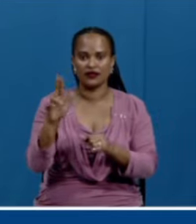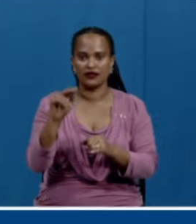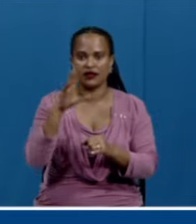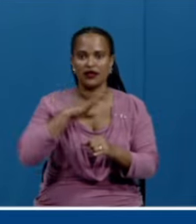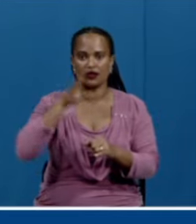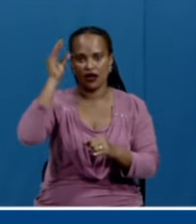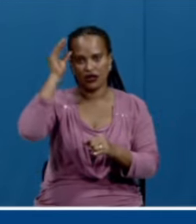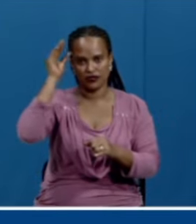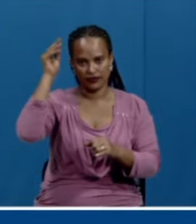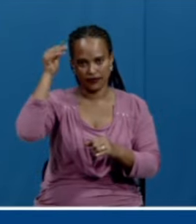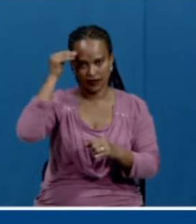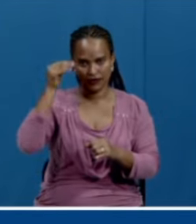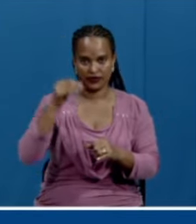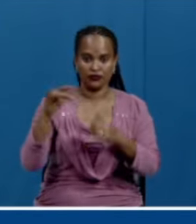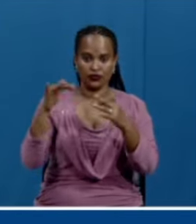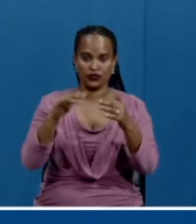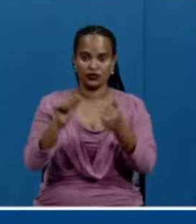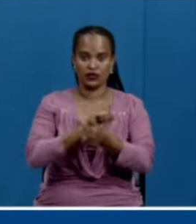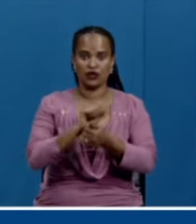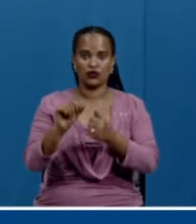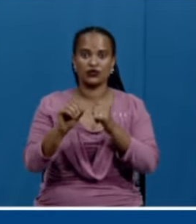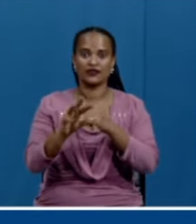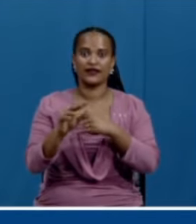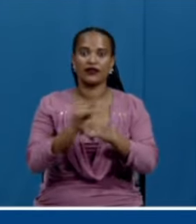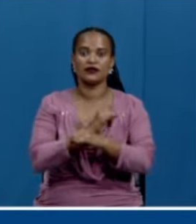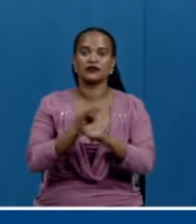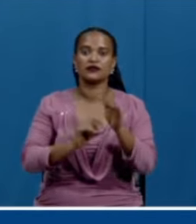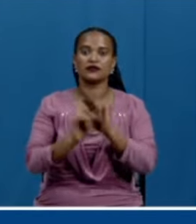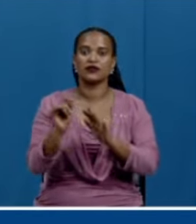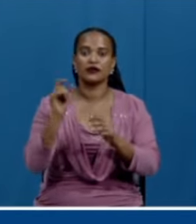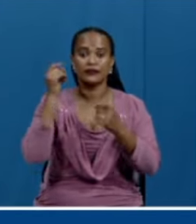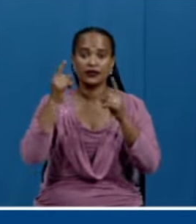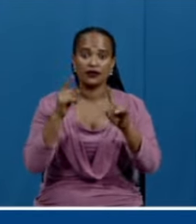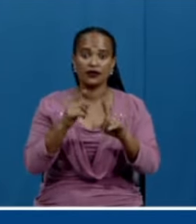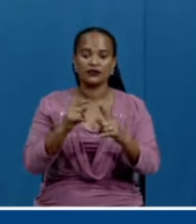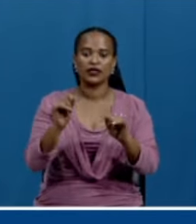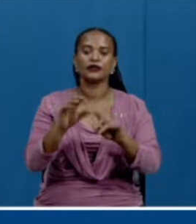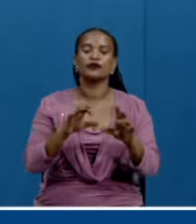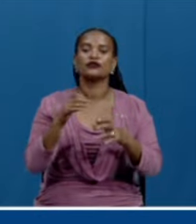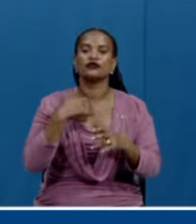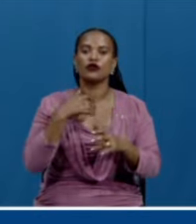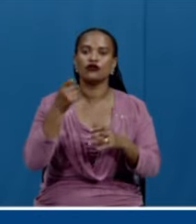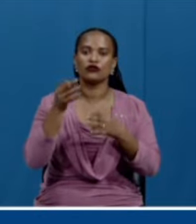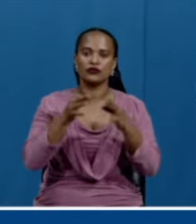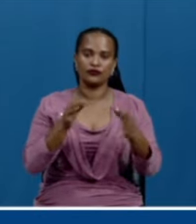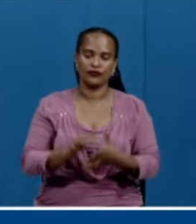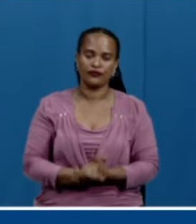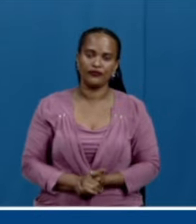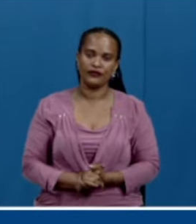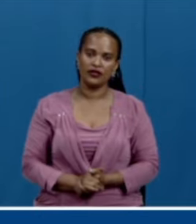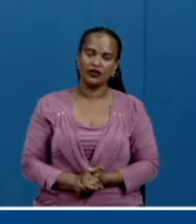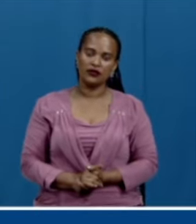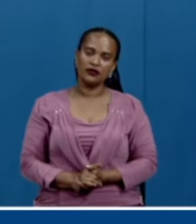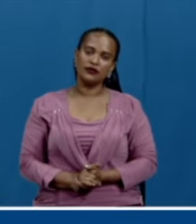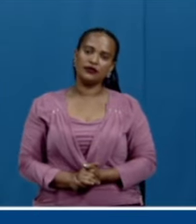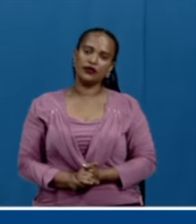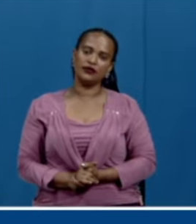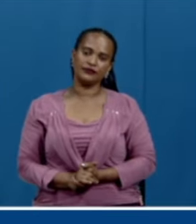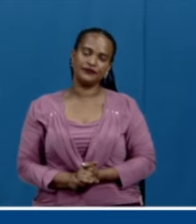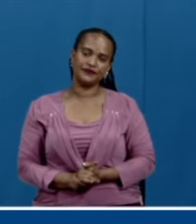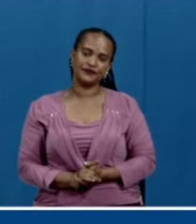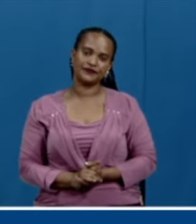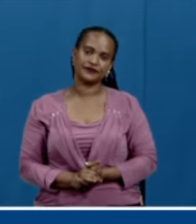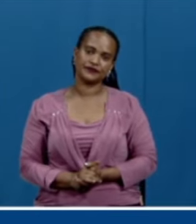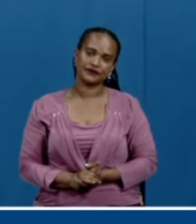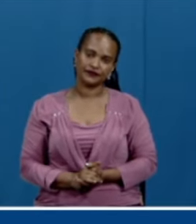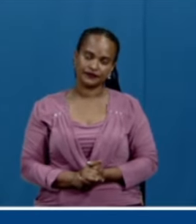حسن محمد بغدوم بكينات زعنو زفر اندستري تگراي نمنققح صاري غبر مهلاو غليصوم بينستري يالو